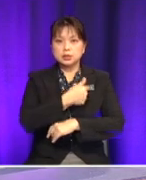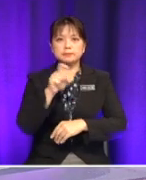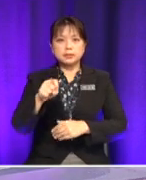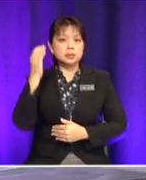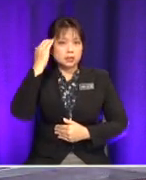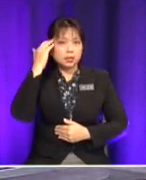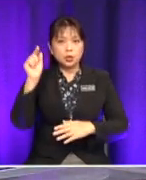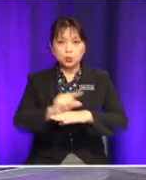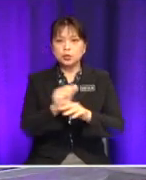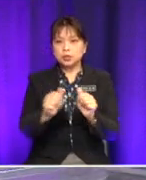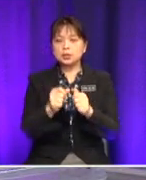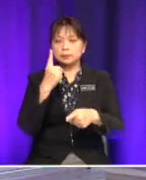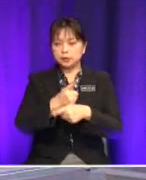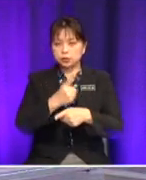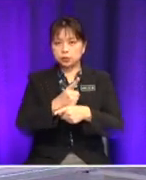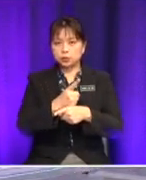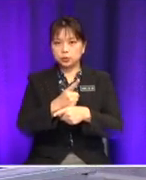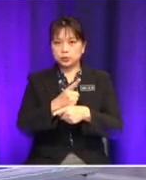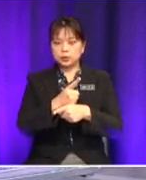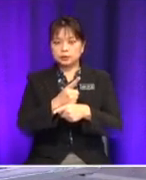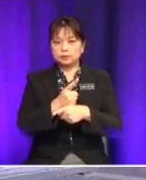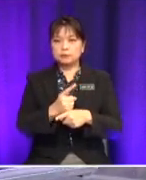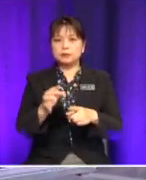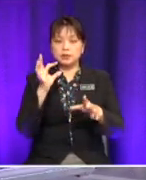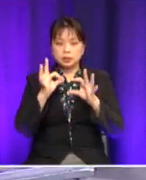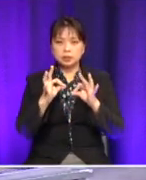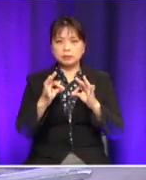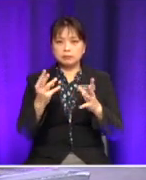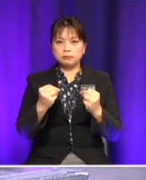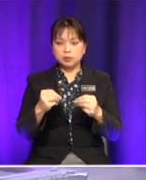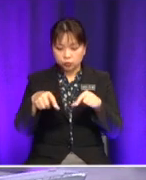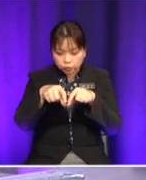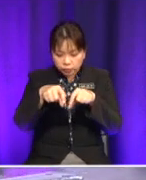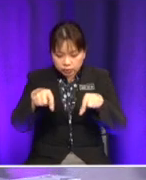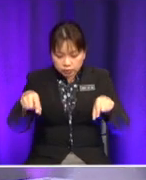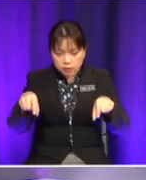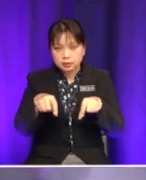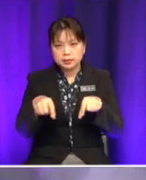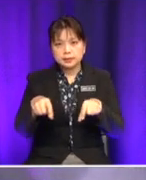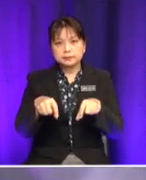lalat tapi lalat ah contoh nak suka isi padu tuh apa aku malu tuh